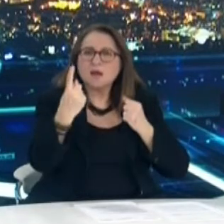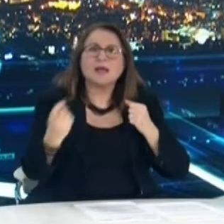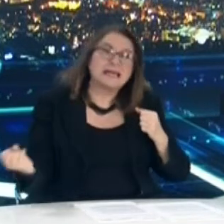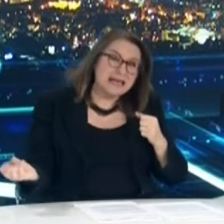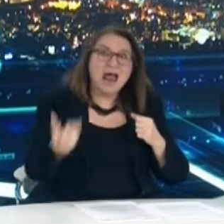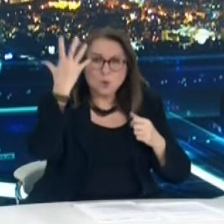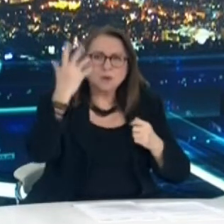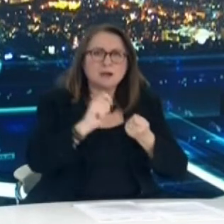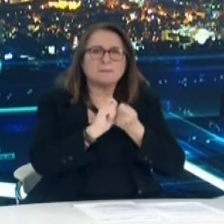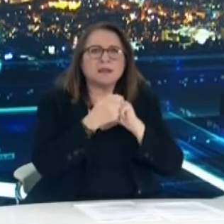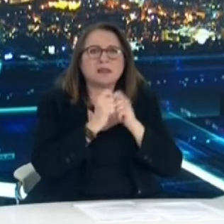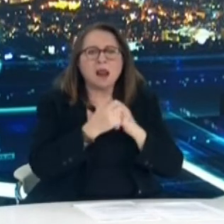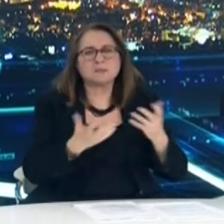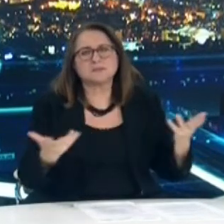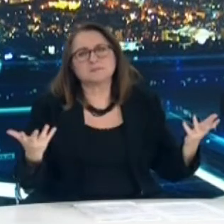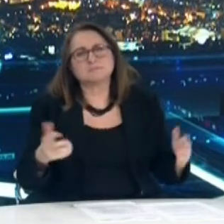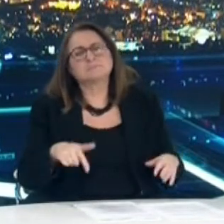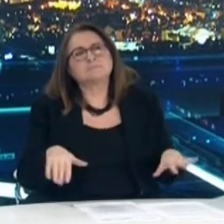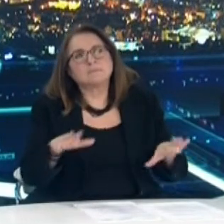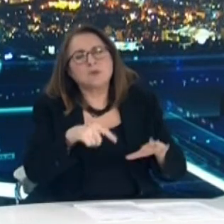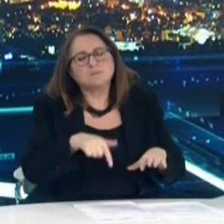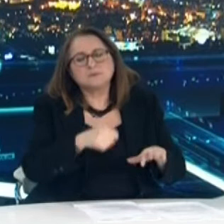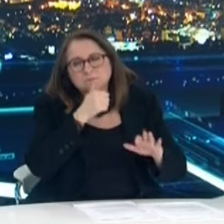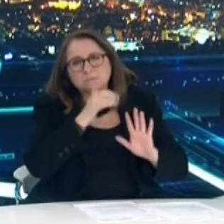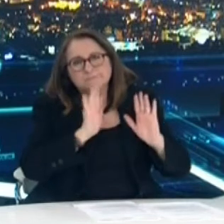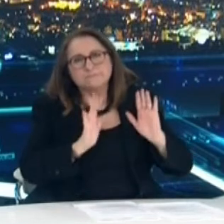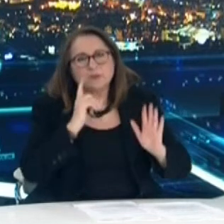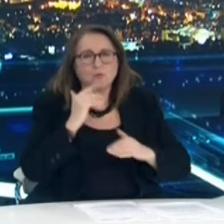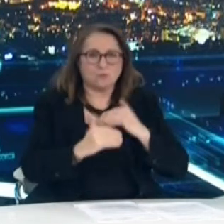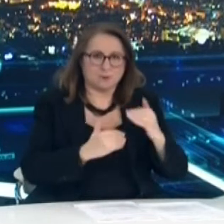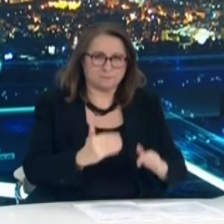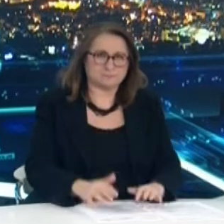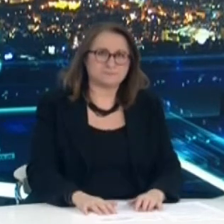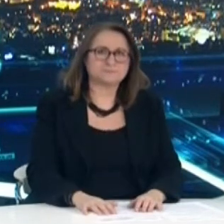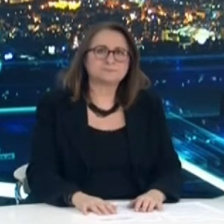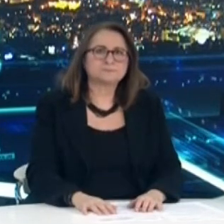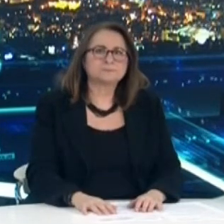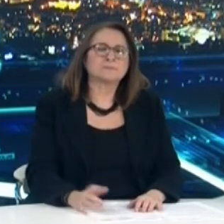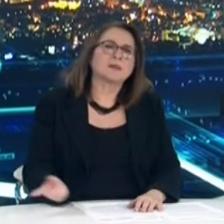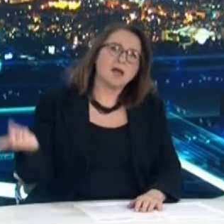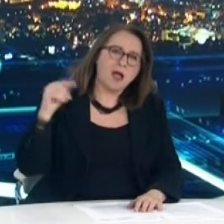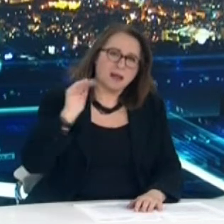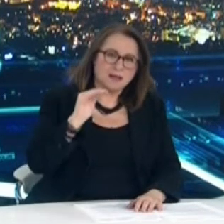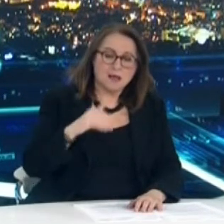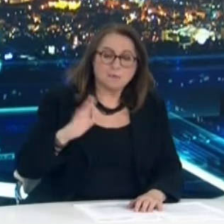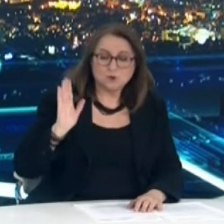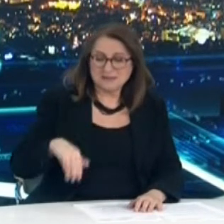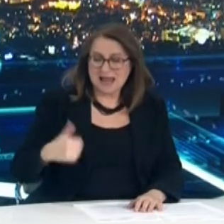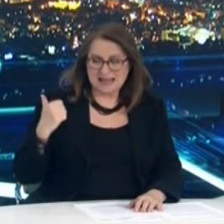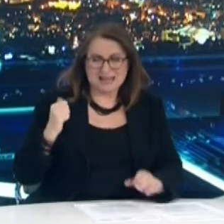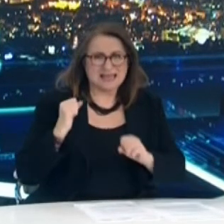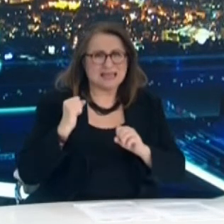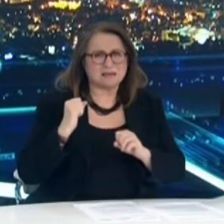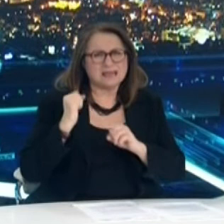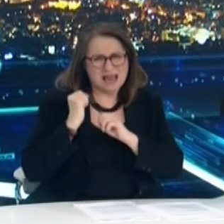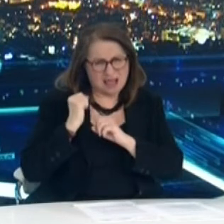Η κυρία Σουλάκη από το ιατροπίδια.gr και το Newsit. Κυρία Παπαευαγγέλου, από τα τέλη Ιανουαρίου στα πειραματικά